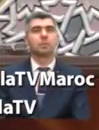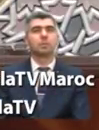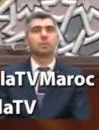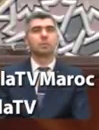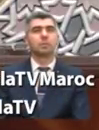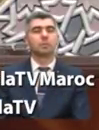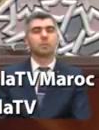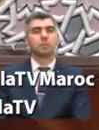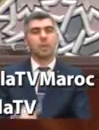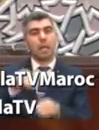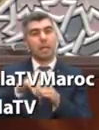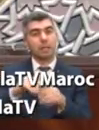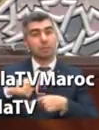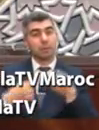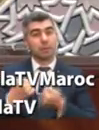والمعاصره.